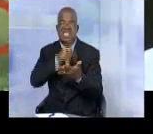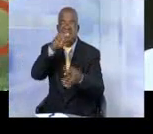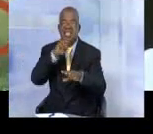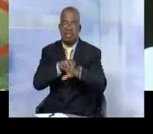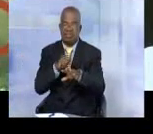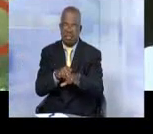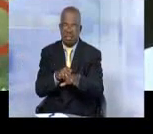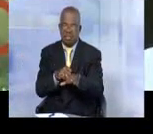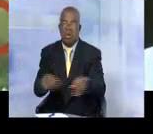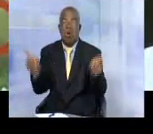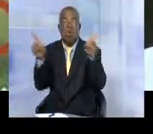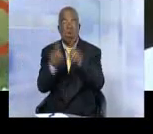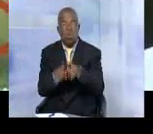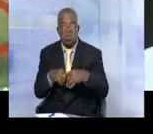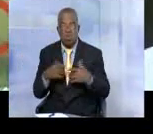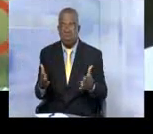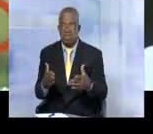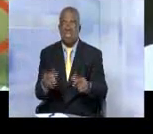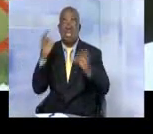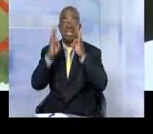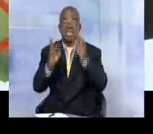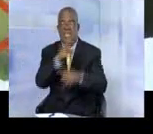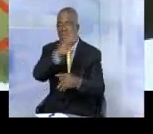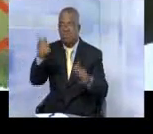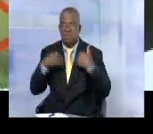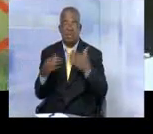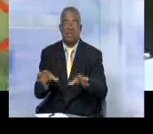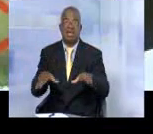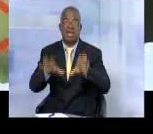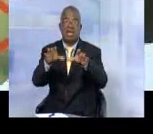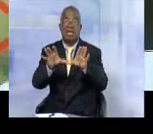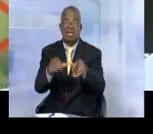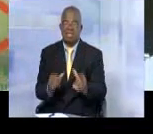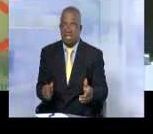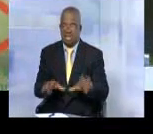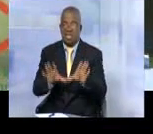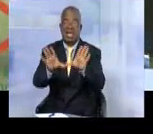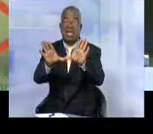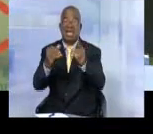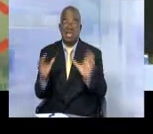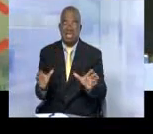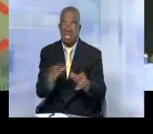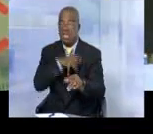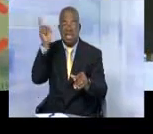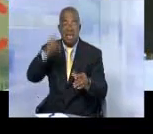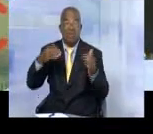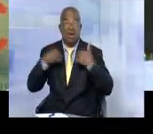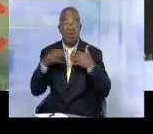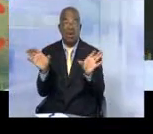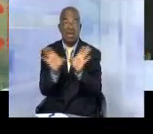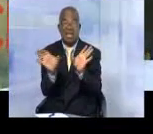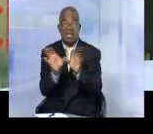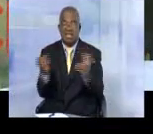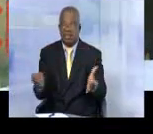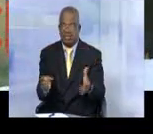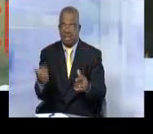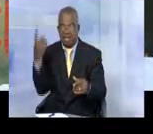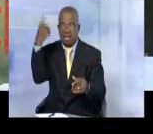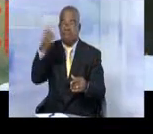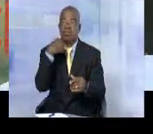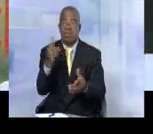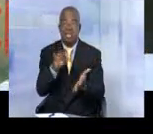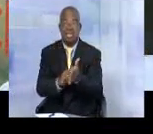de tout ce qui est projet agricole, de tout ce qui est projet immobilier, de tout ce qui est projet industriel. Il est donc important que